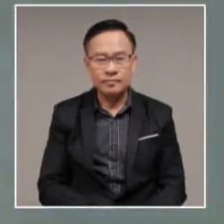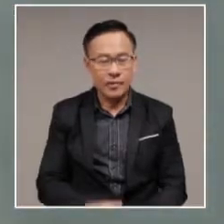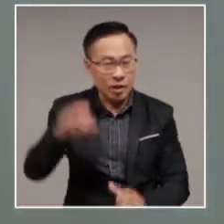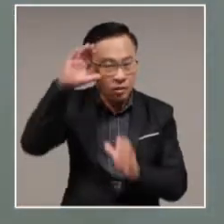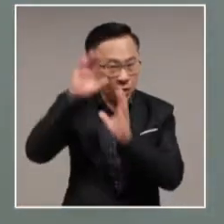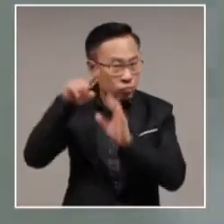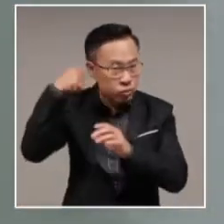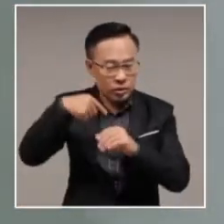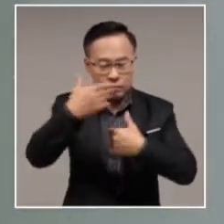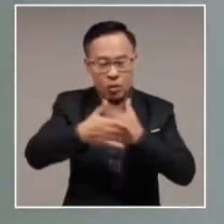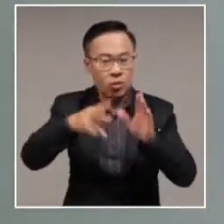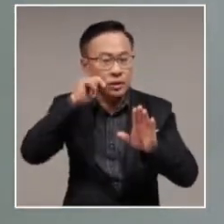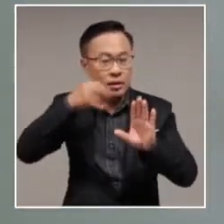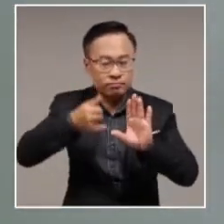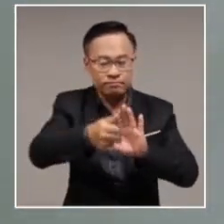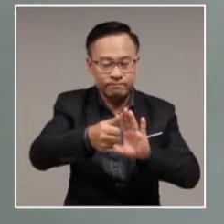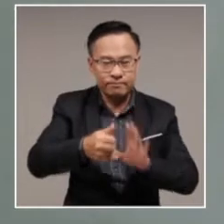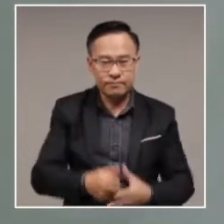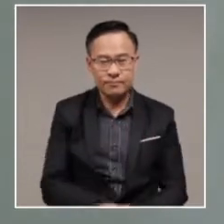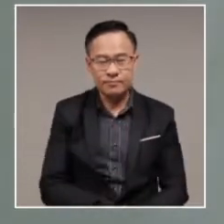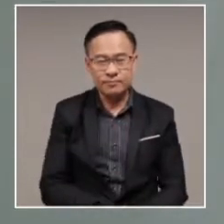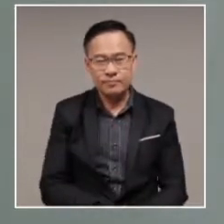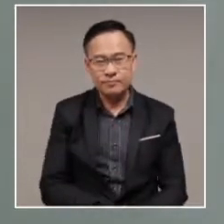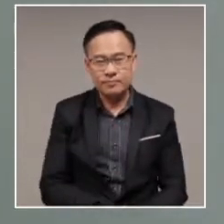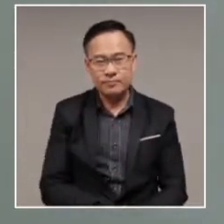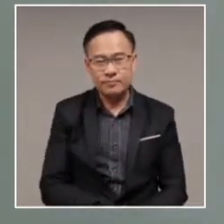พาพี่นุ้ยเดินไปเข้าห้องน้ำ